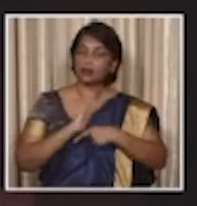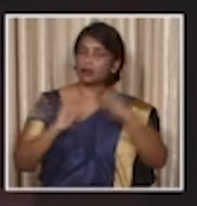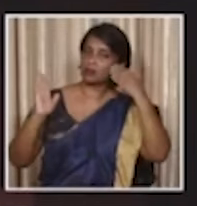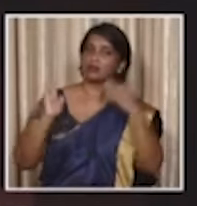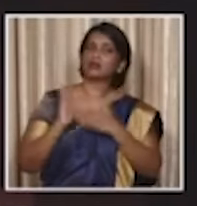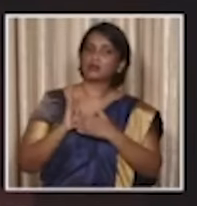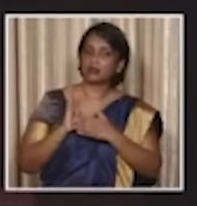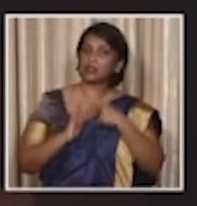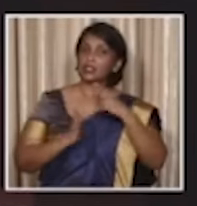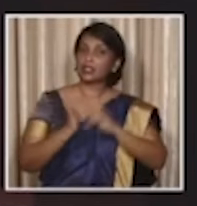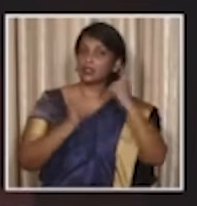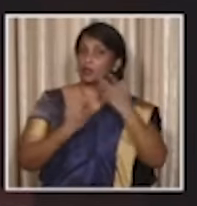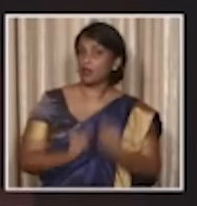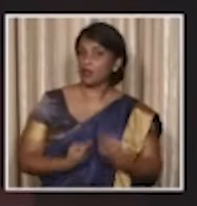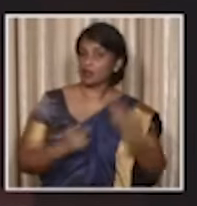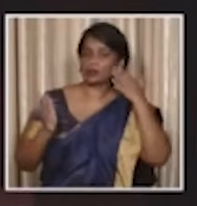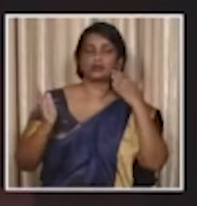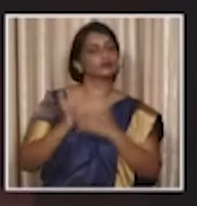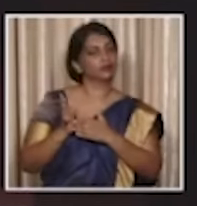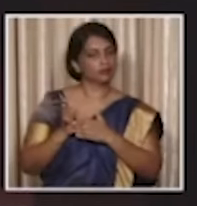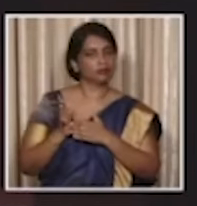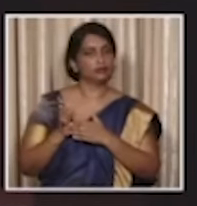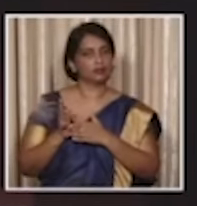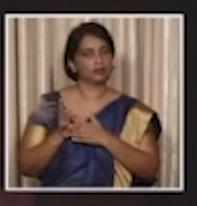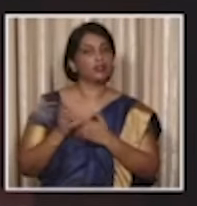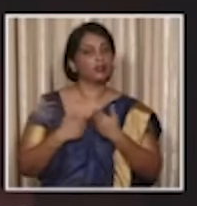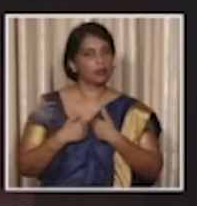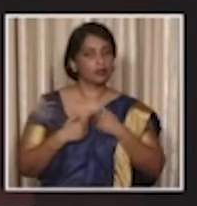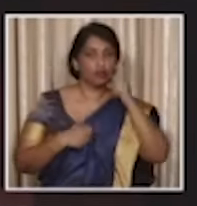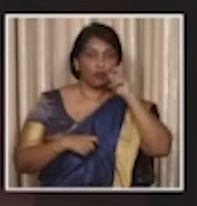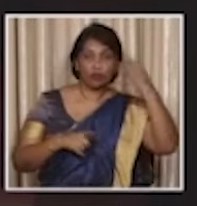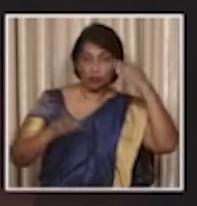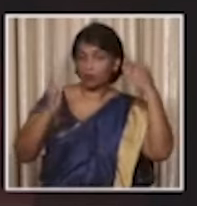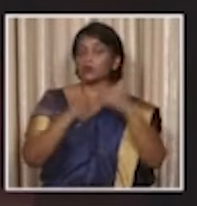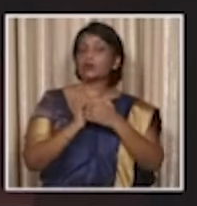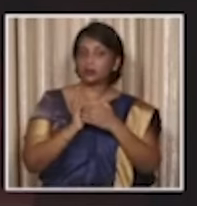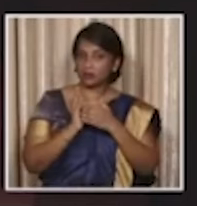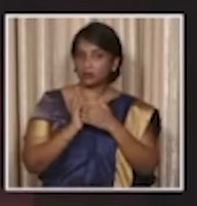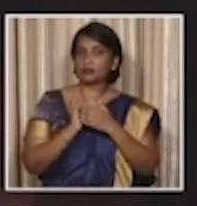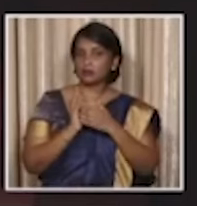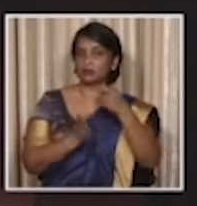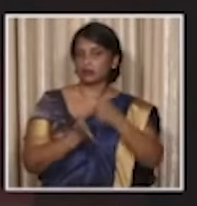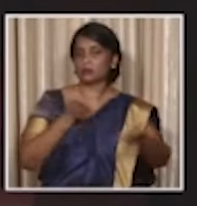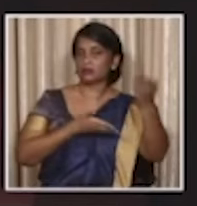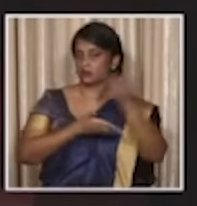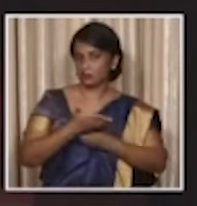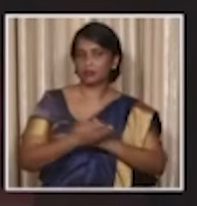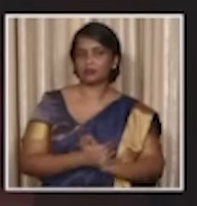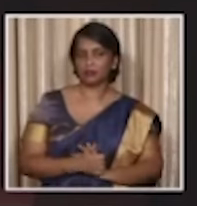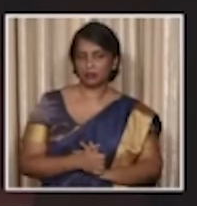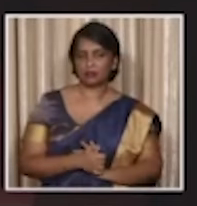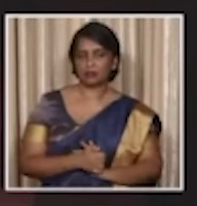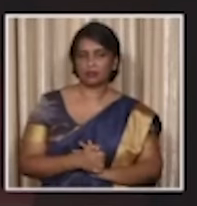හිතලා ජාතික අවශ්‍යතාවය කේන්ද්‍ර කරගෙන අපි ජනතාවාදී ජනහිතකාමී ගිවිසුමකට යනවා. දැන්